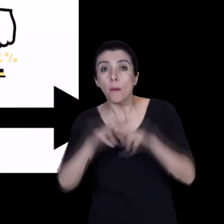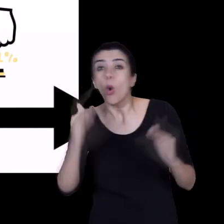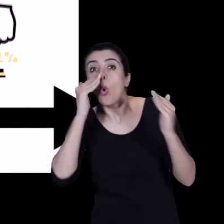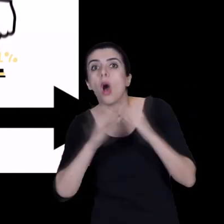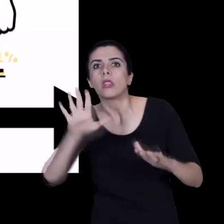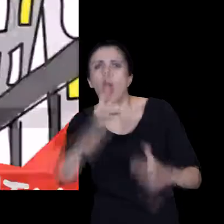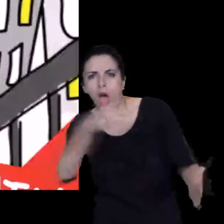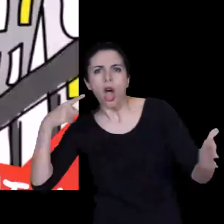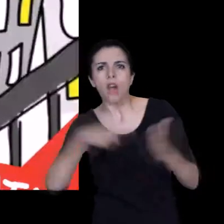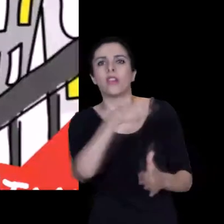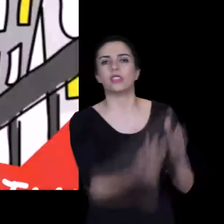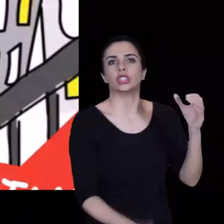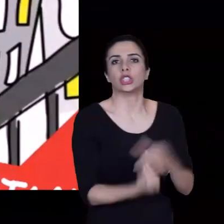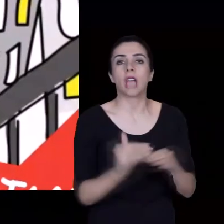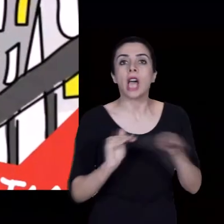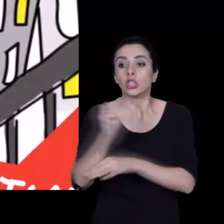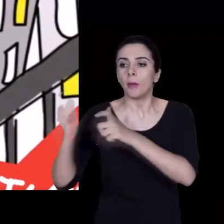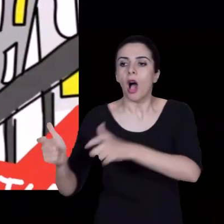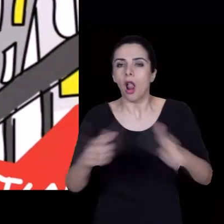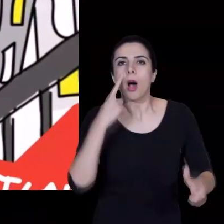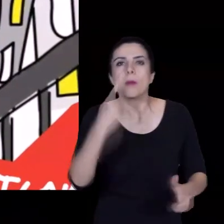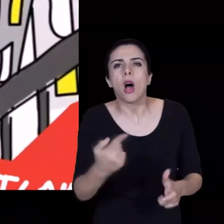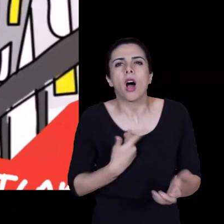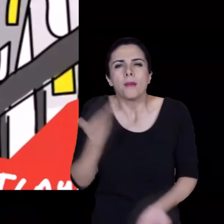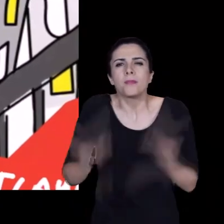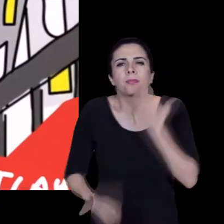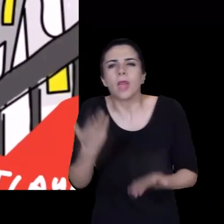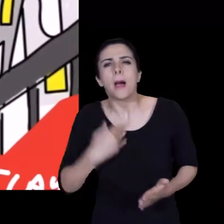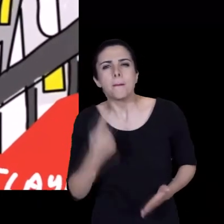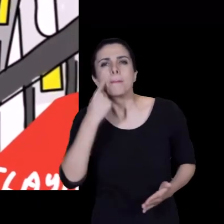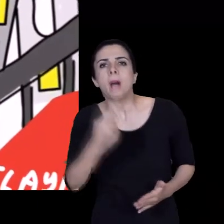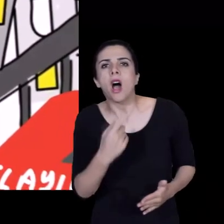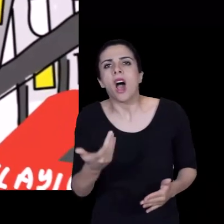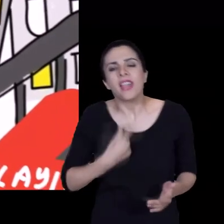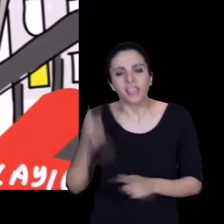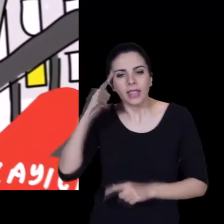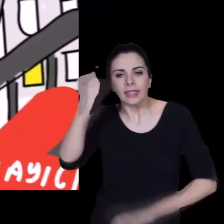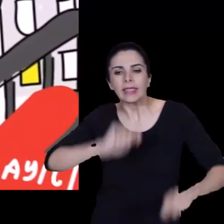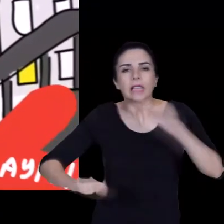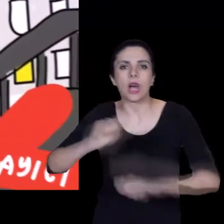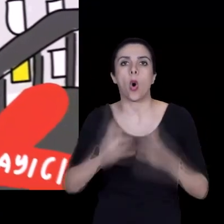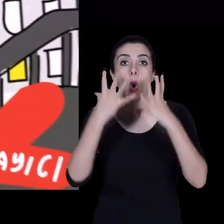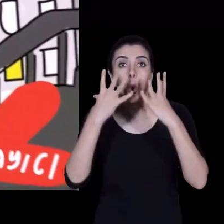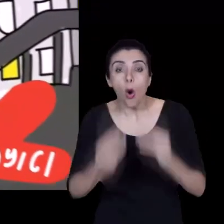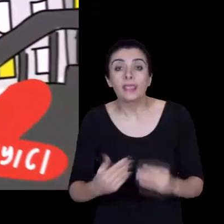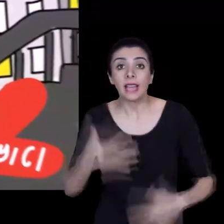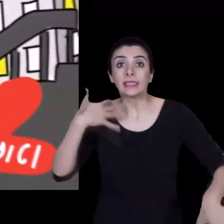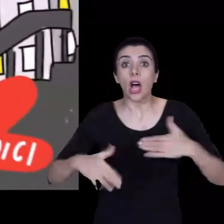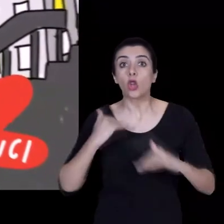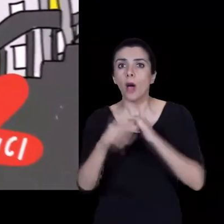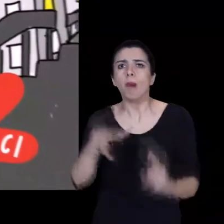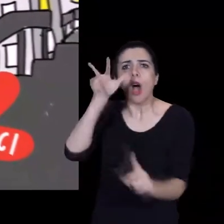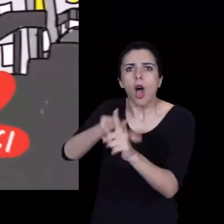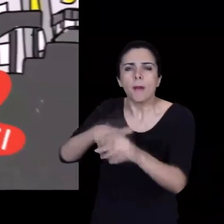müdahalelerin hedefi haline geldi. Yaşam alanlarımızda ortalama olana referansla tasarlanır oldu. Sakatların toplumsal yaşama